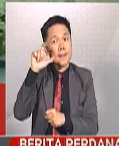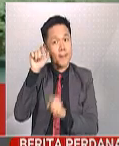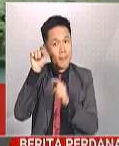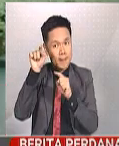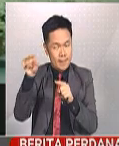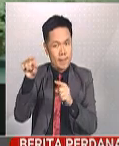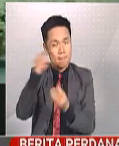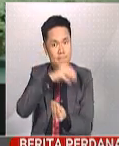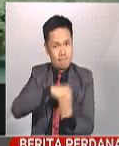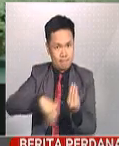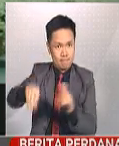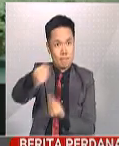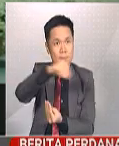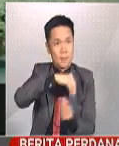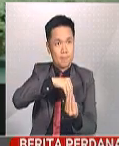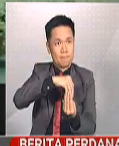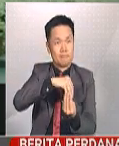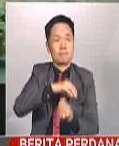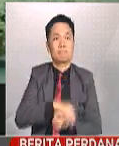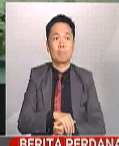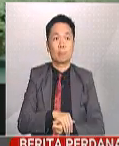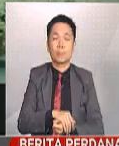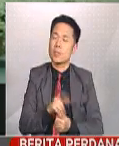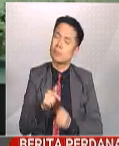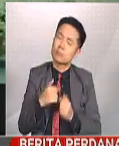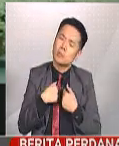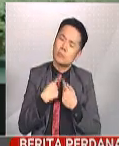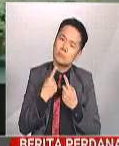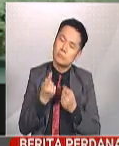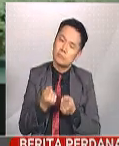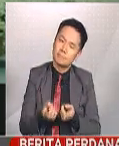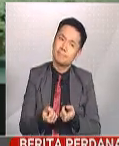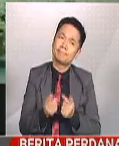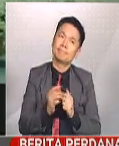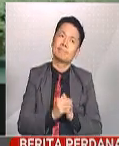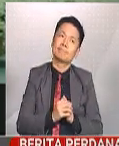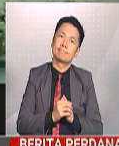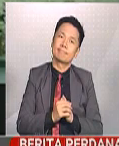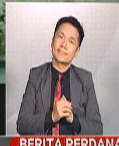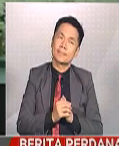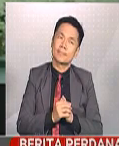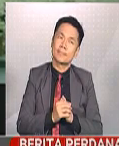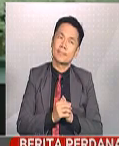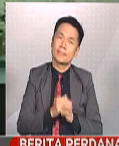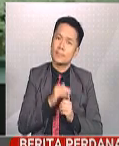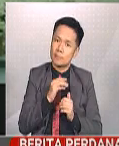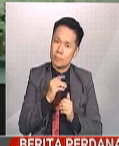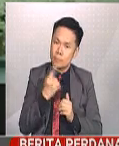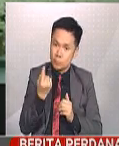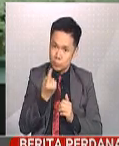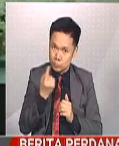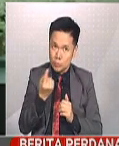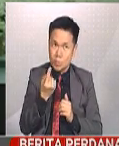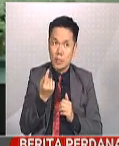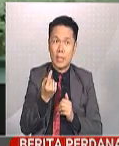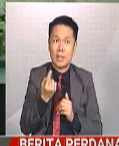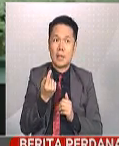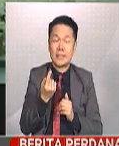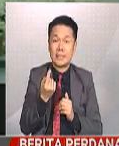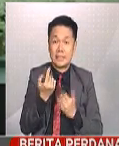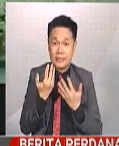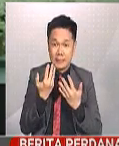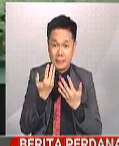ah di Mekah kat nudayalah dekat sana Kak nuda er selalu ambil 10 Ramadan yang